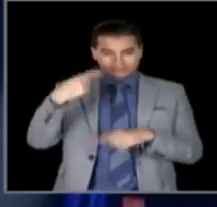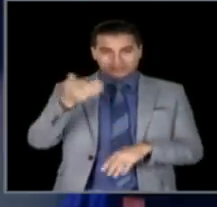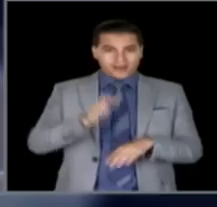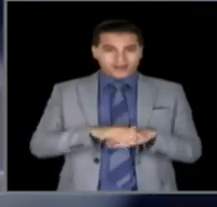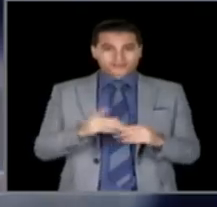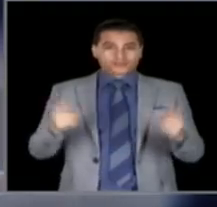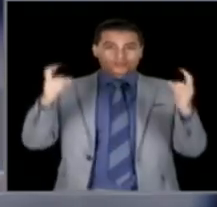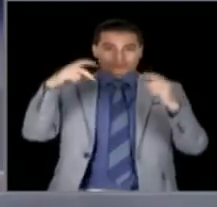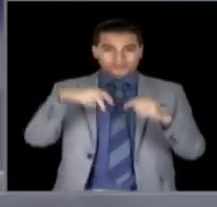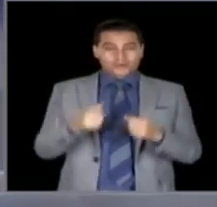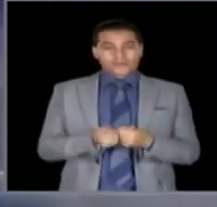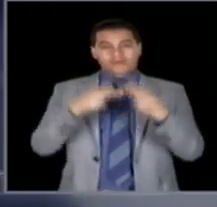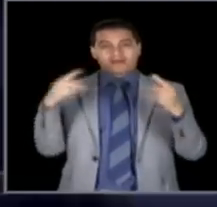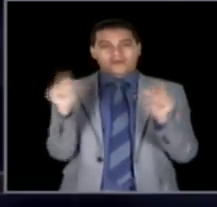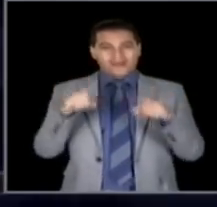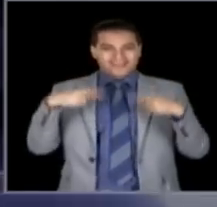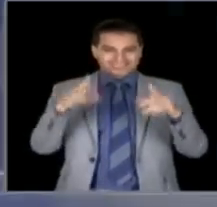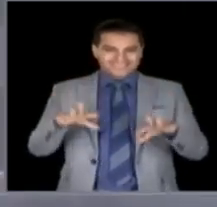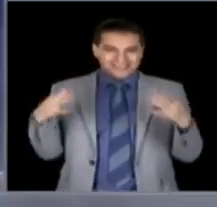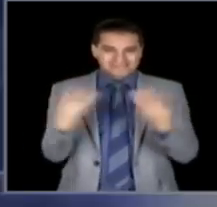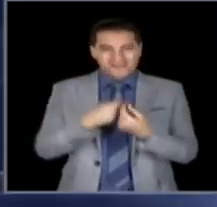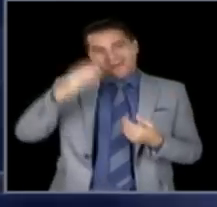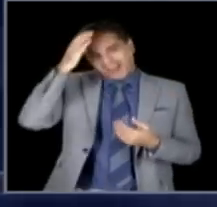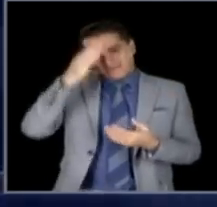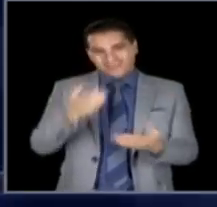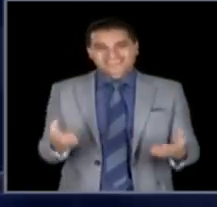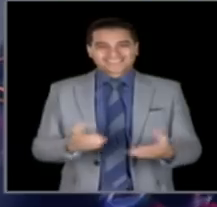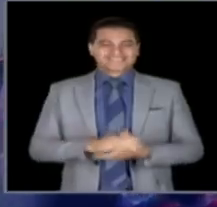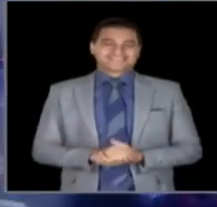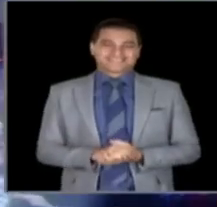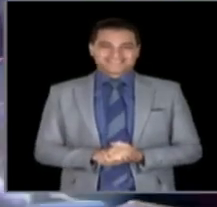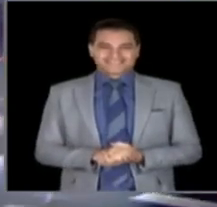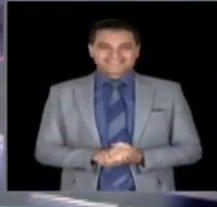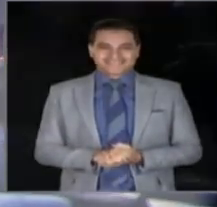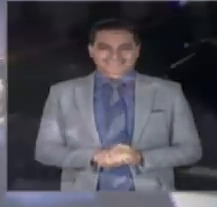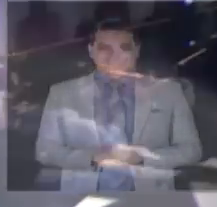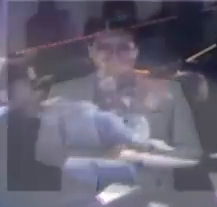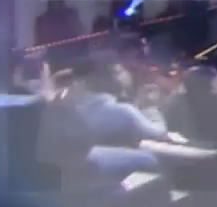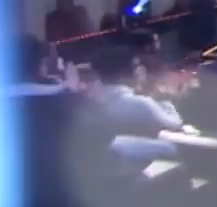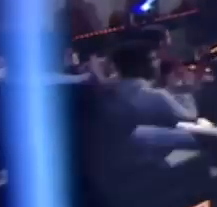دور الثمانية. وإلى اللقاء وحلقة جديدة مع العباقرة.